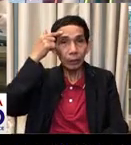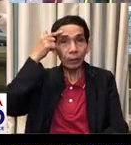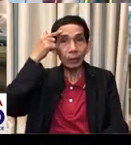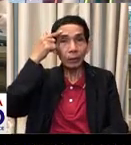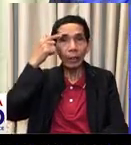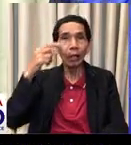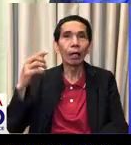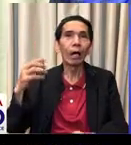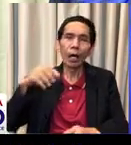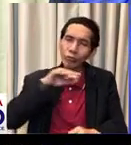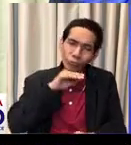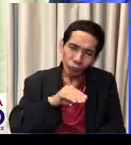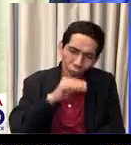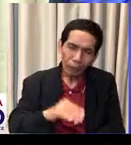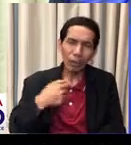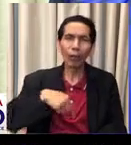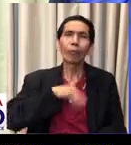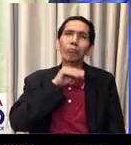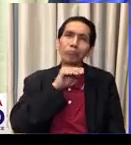Nagkakandakuba na ako